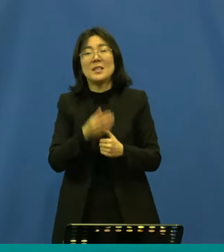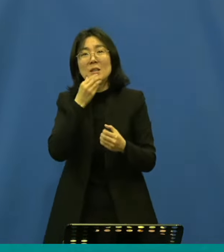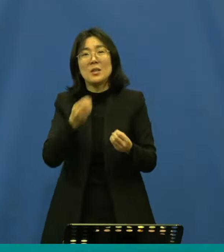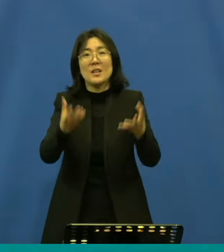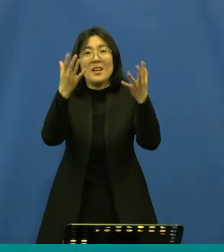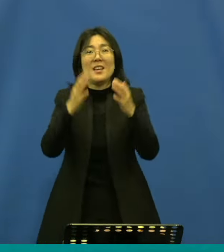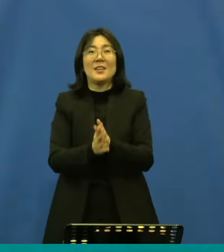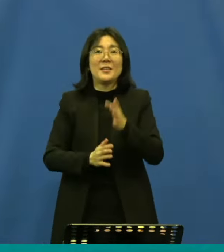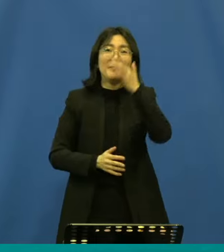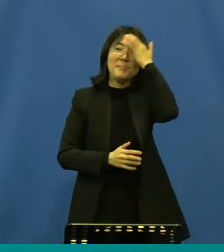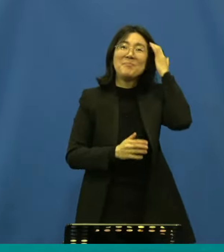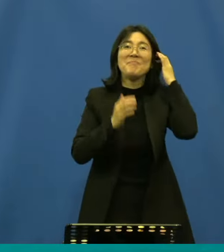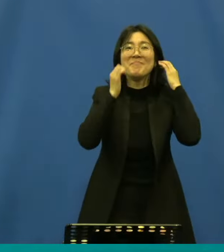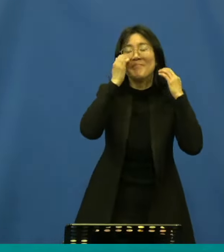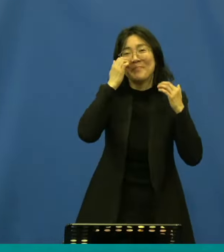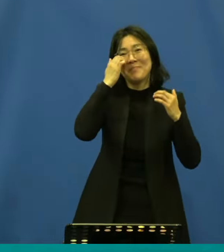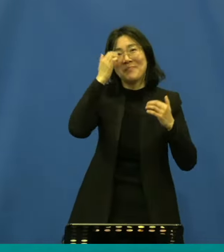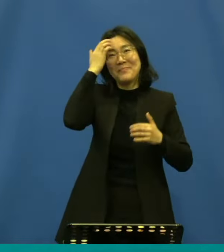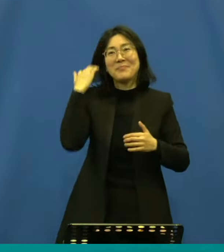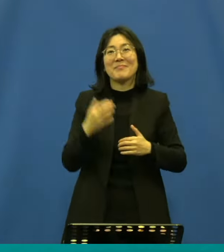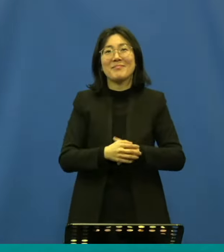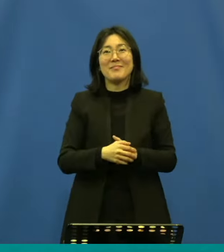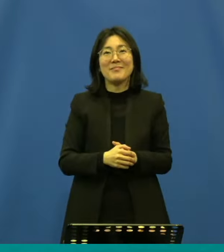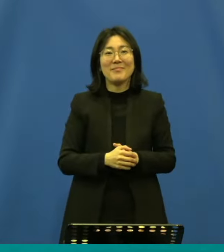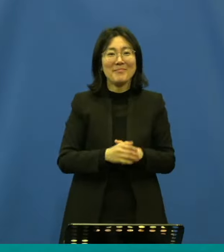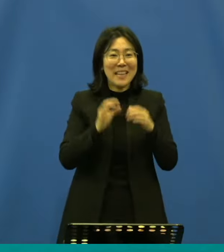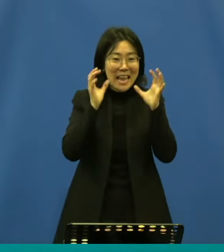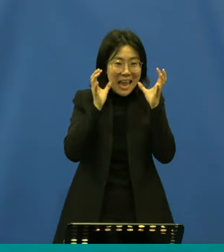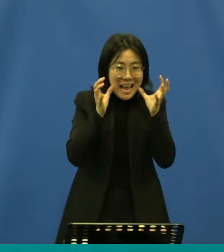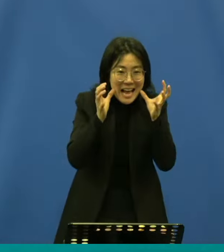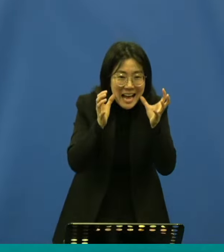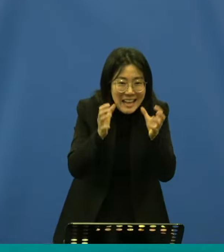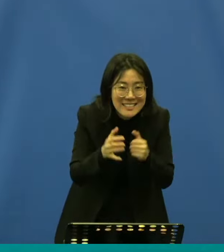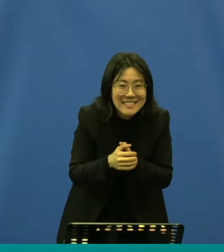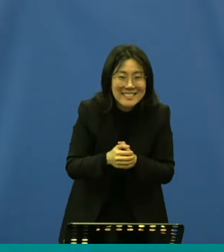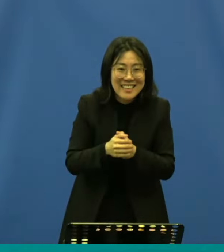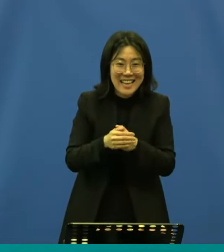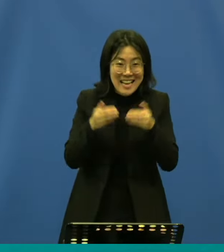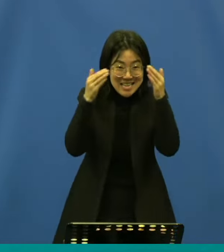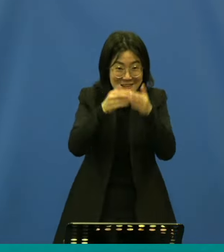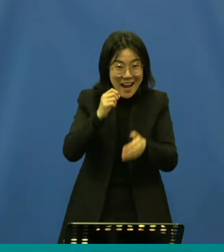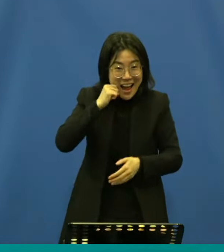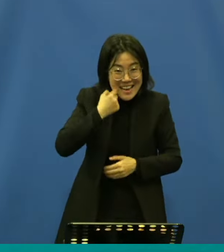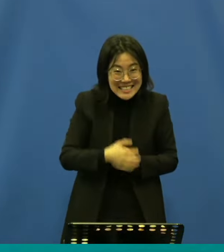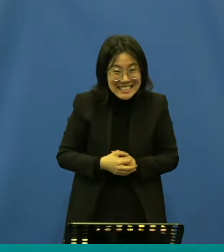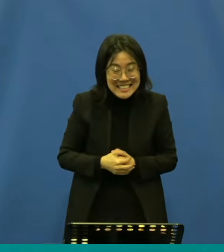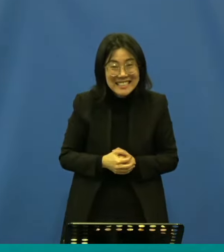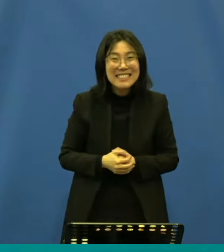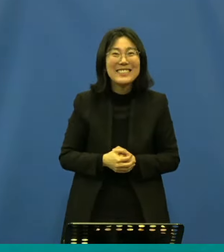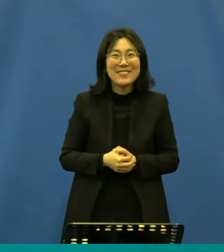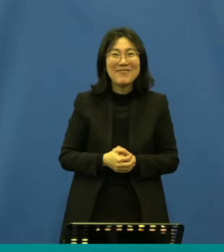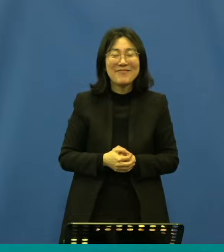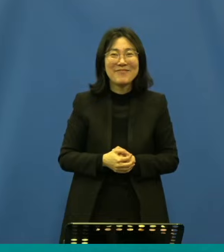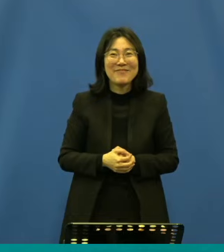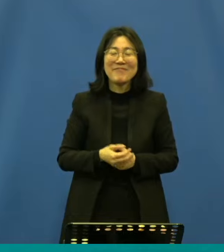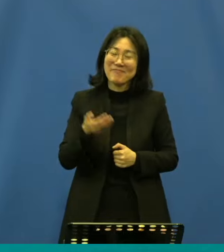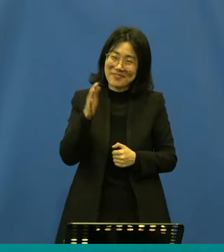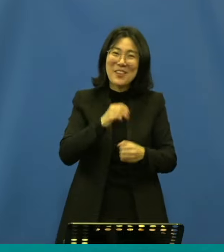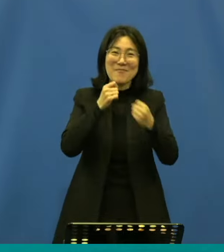아이고, 우리 어린 동무들 힘들었지? 이게 무슨 얘긴가 하고 눈이 그래도